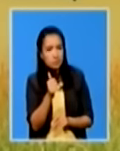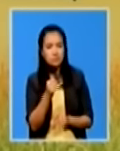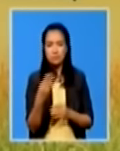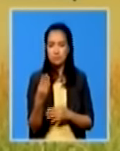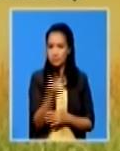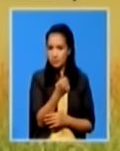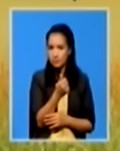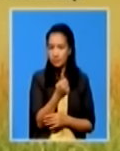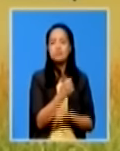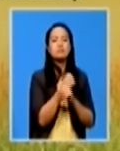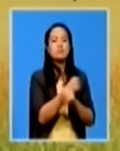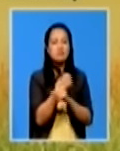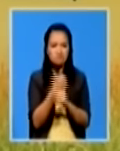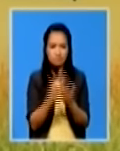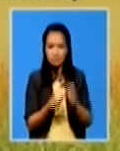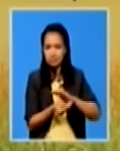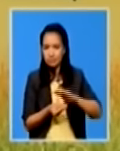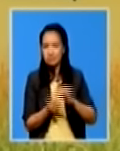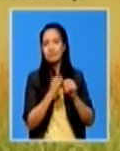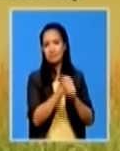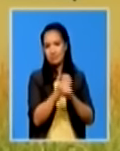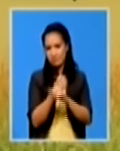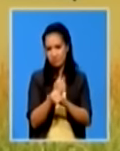วดเร็วป้องกันการเรียกรับเงินการทุจ